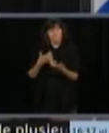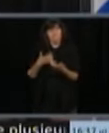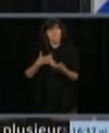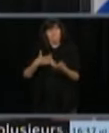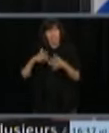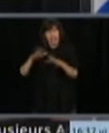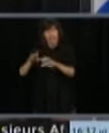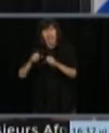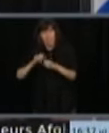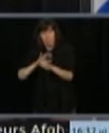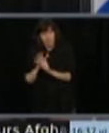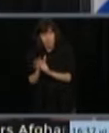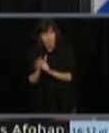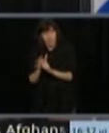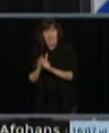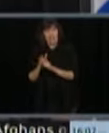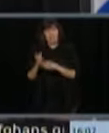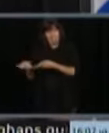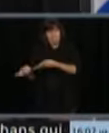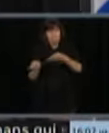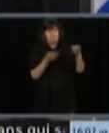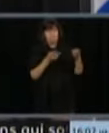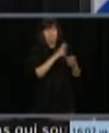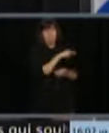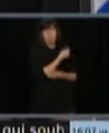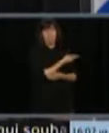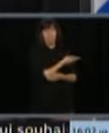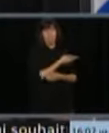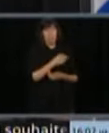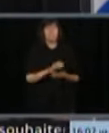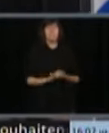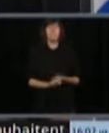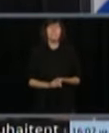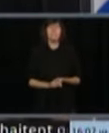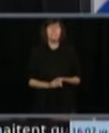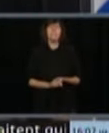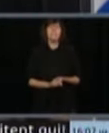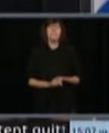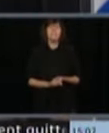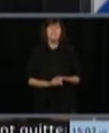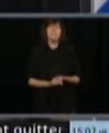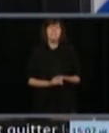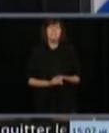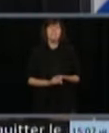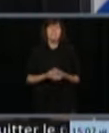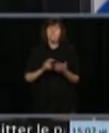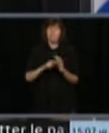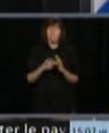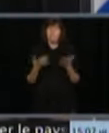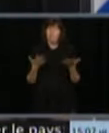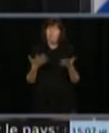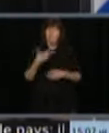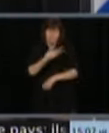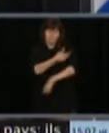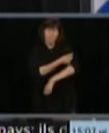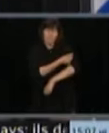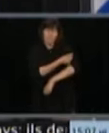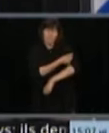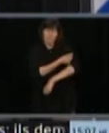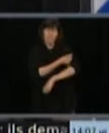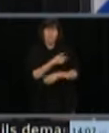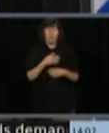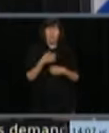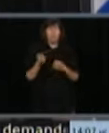à l'hôpital. Donc, on est vraiment avec un vaccin ou des vaccins qui fonctionnent bien. Les vaccins,